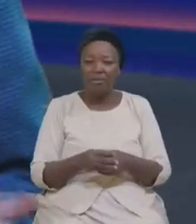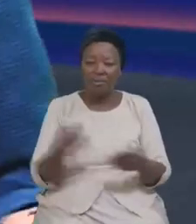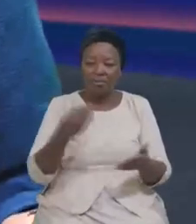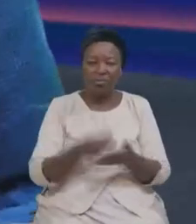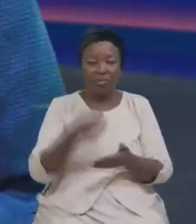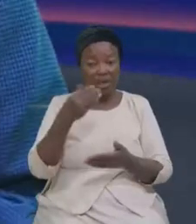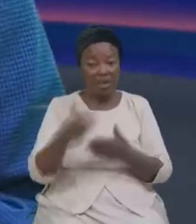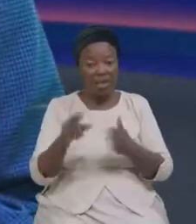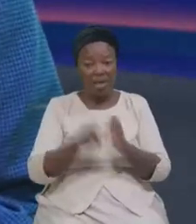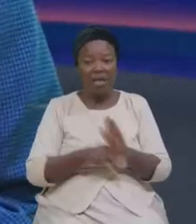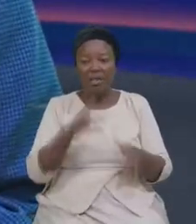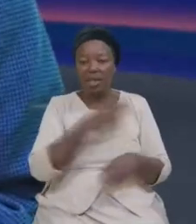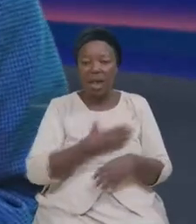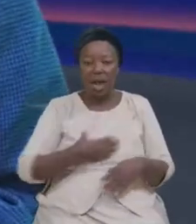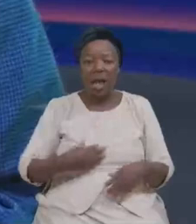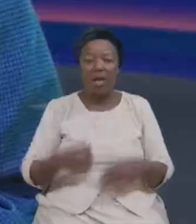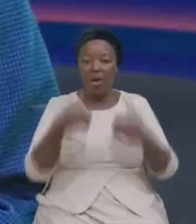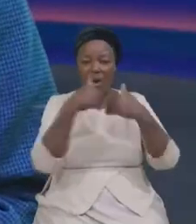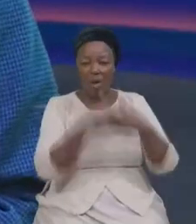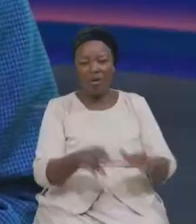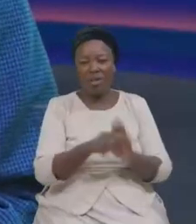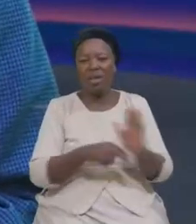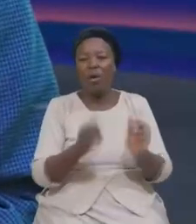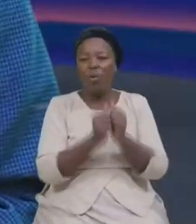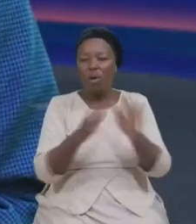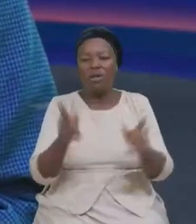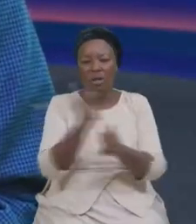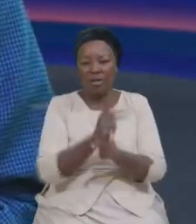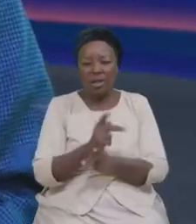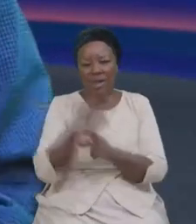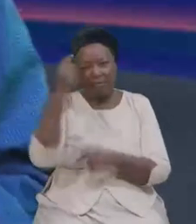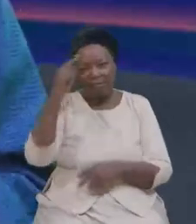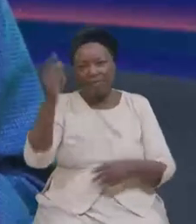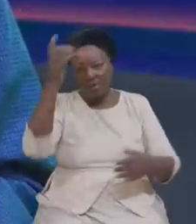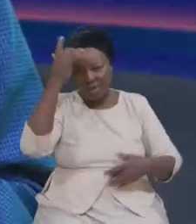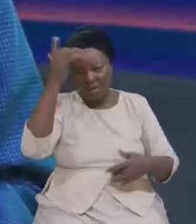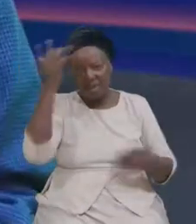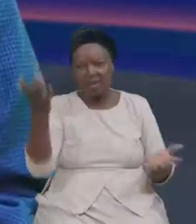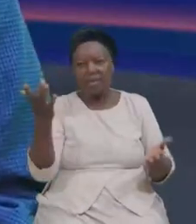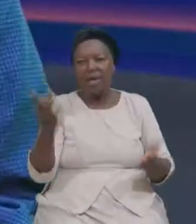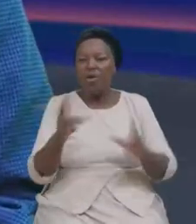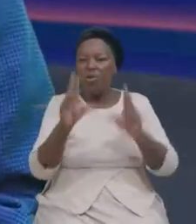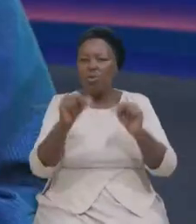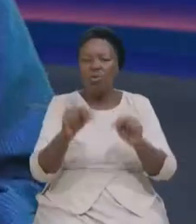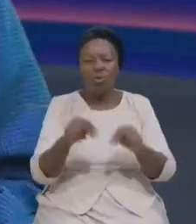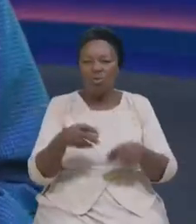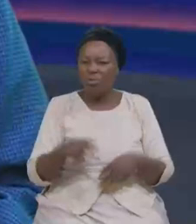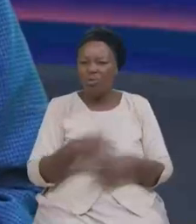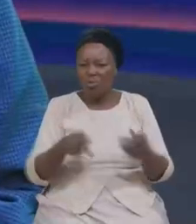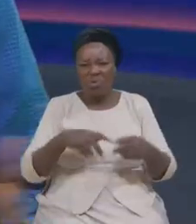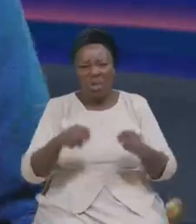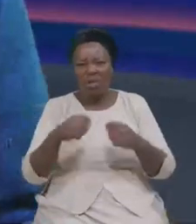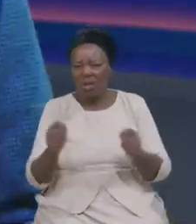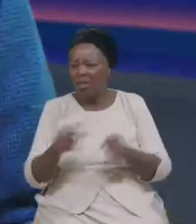la famille, marié depuis combien d'années maintenant? Oh, j'ai prié, j'ai jeûné, j'ai fait des opérations,